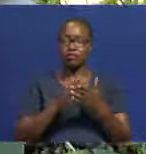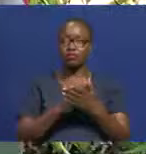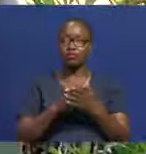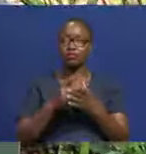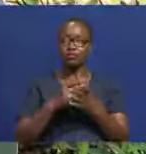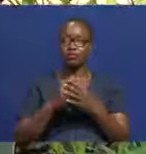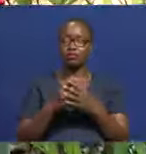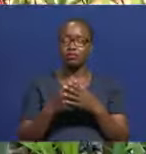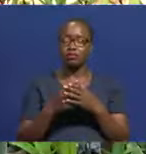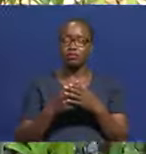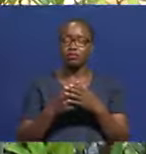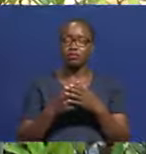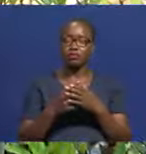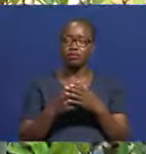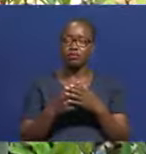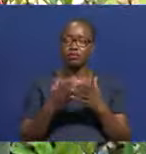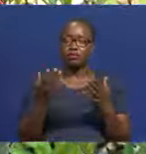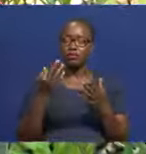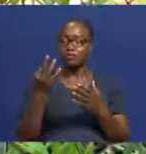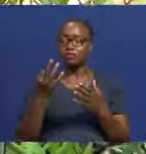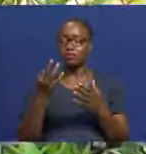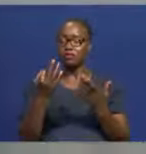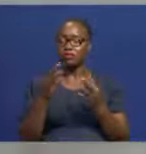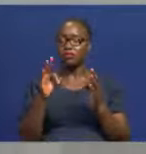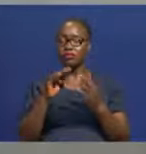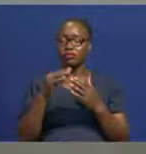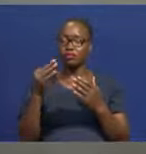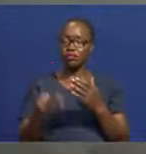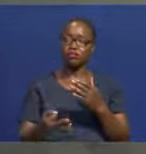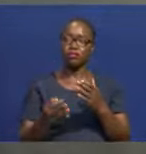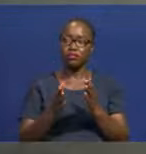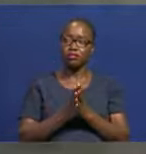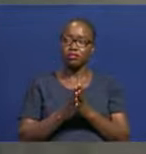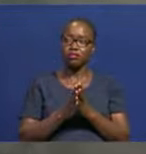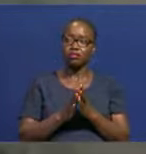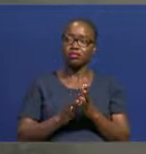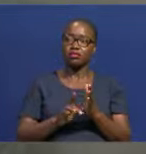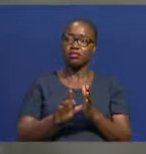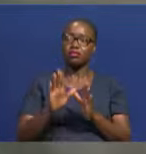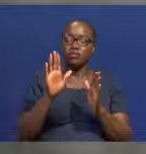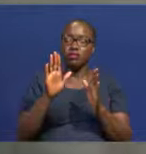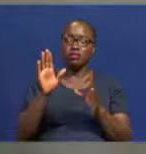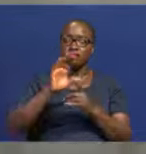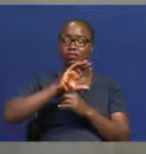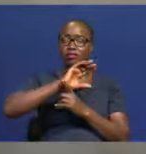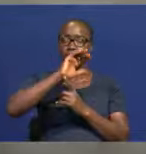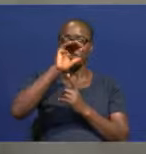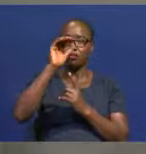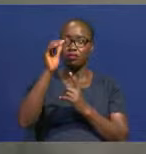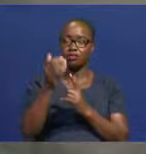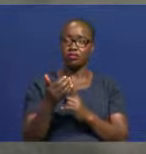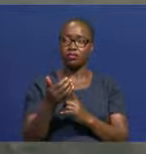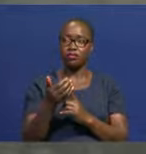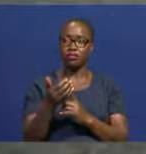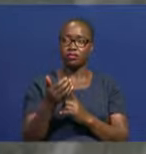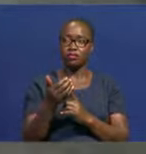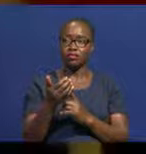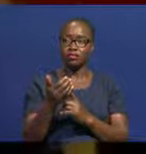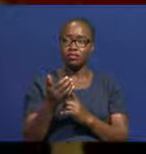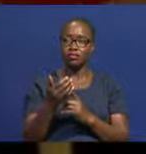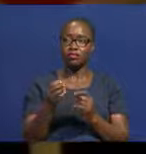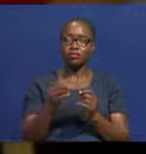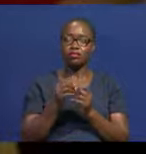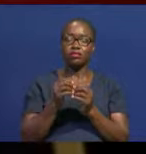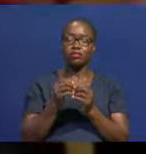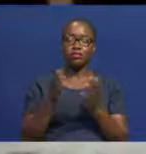Alafu nyingine ni hizi 3 za free falling. Ni ile unatoka kwa hewa na mavuli unakuja kufungua